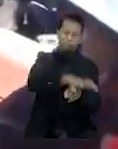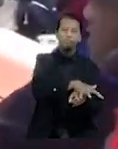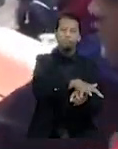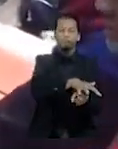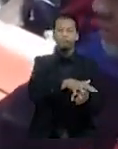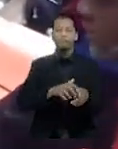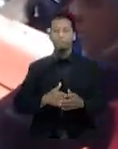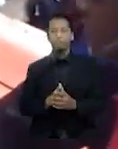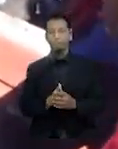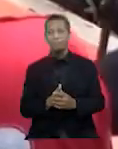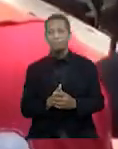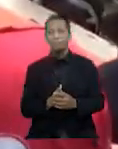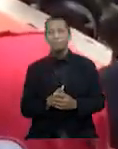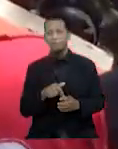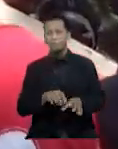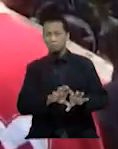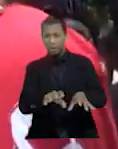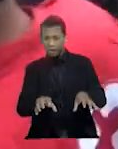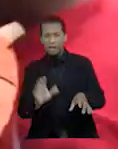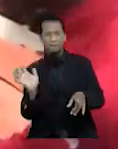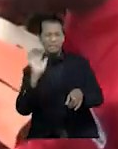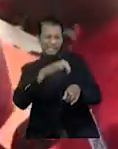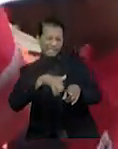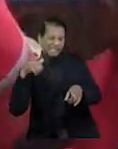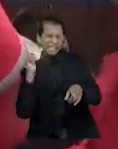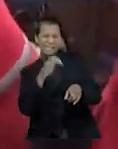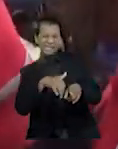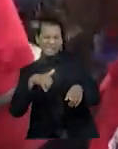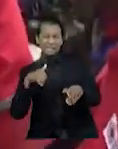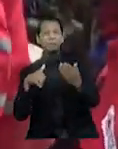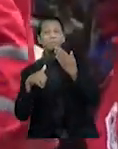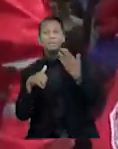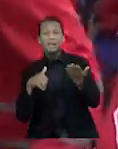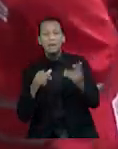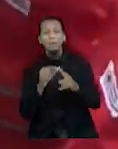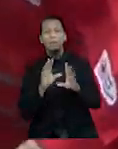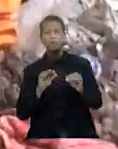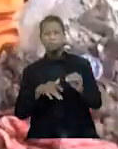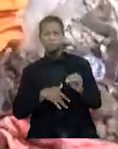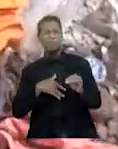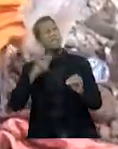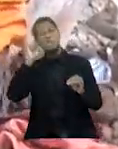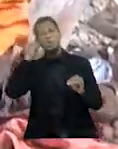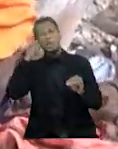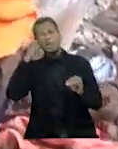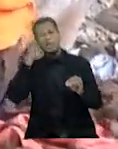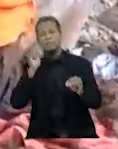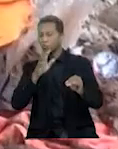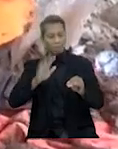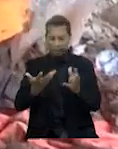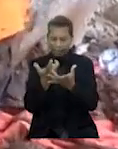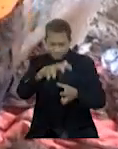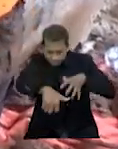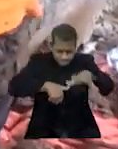evakuasi menggunakan peralatan seadanya menyulitkan petugas. Setelah 6 jam membersihkan material tanah dan beton pondasi,